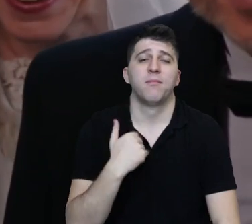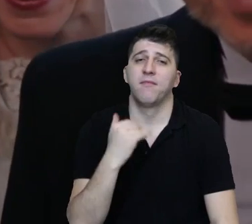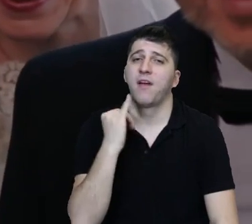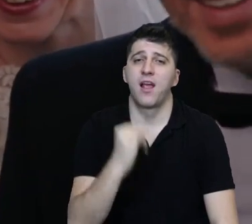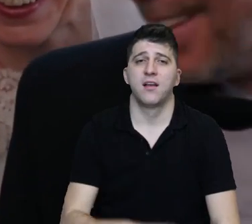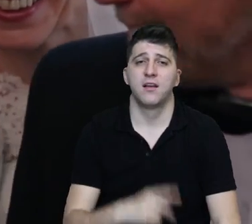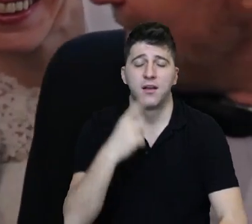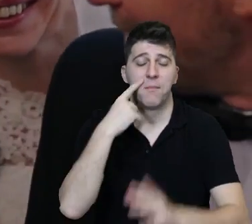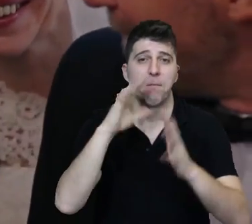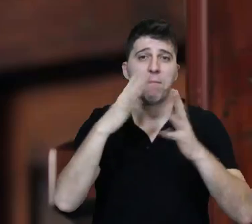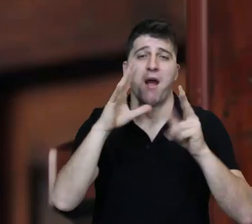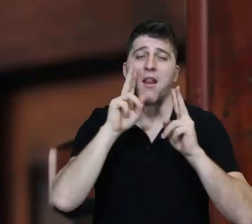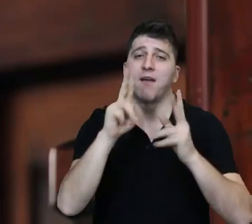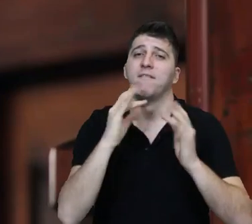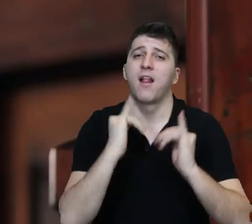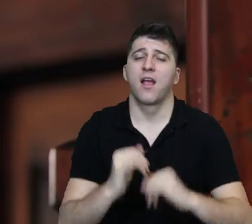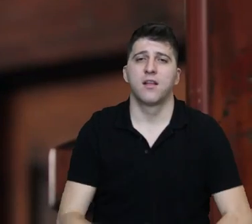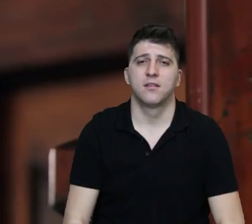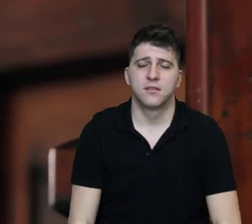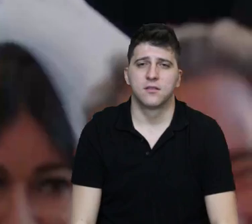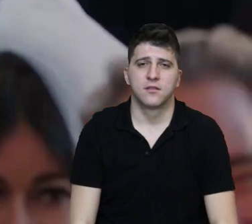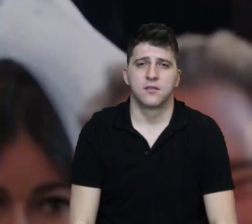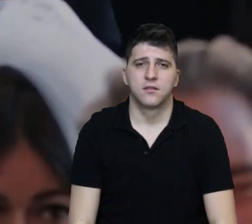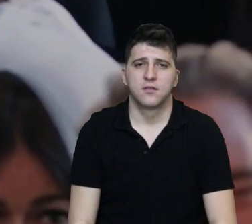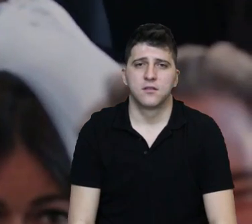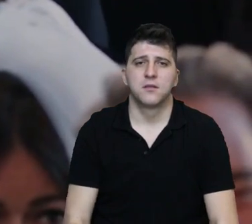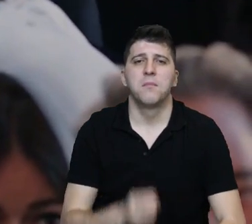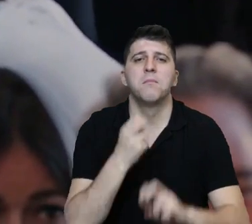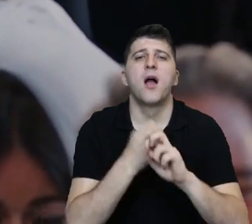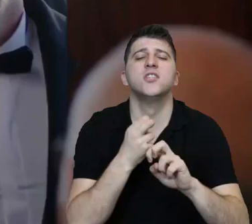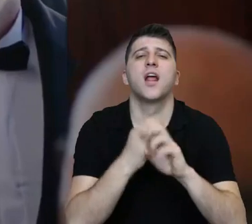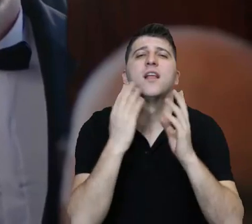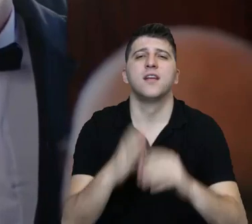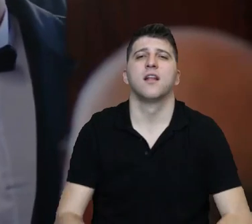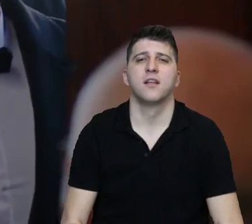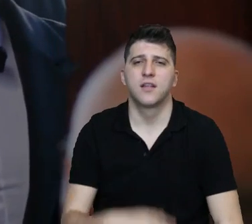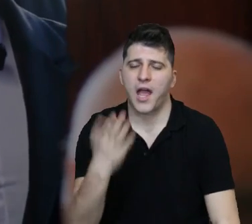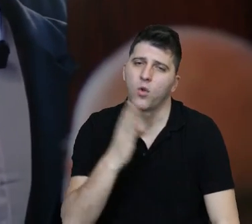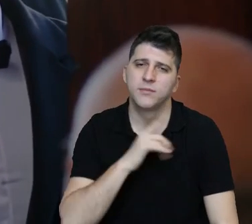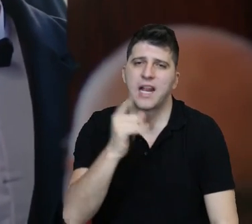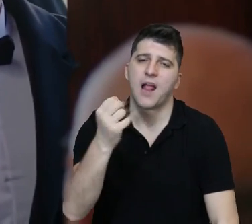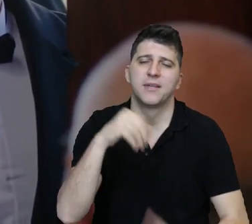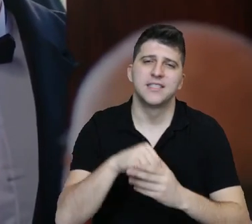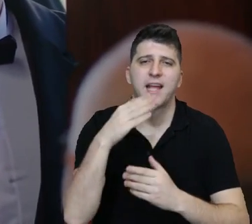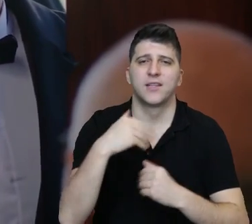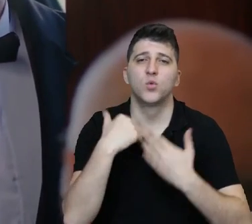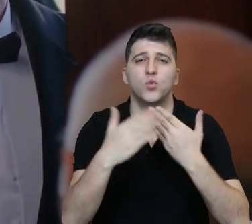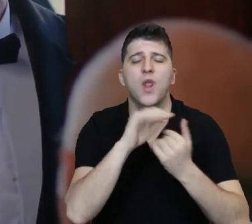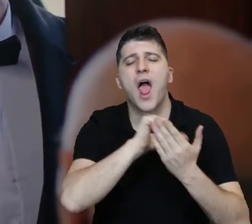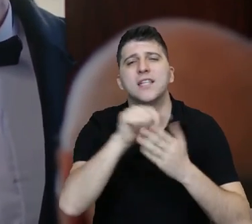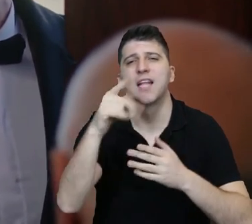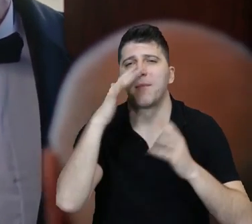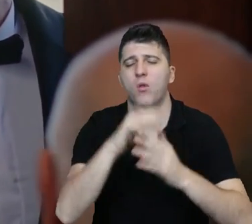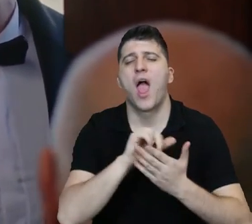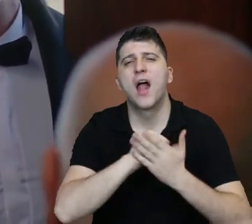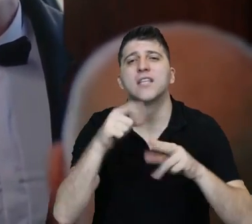Gözlerim kamaştı. Arda neşesiz. Maşallah sana. Hadi oğlum seni almaya geldik. Bak düğün salonunda herkes seni